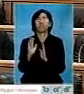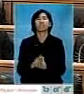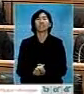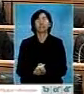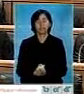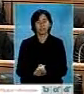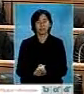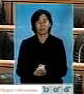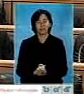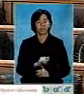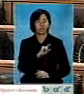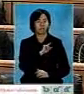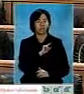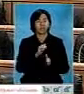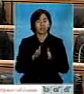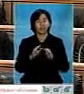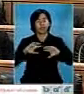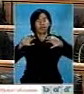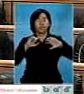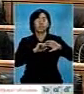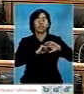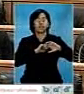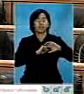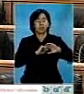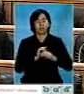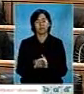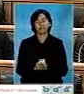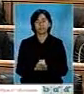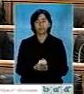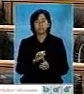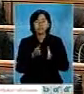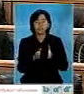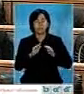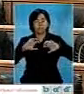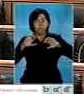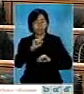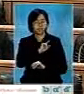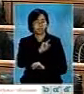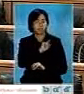ำนาจของฝ่ายบริหารฉะนั้นฝ่ายบริหารจะต้องไปทำการ